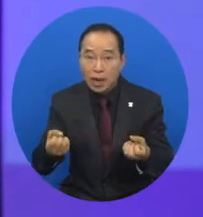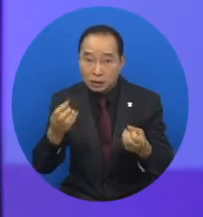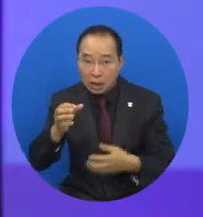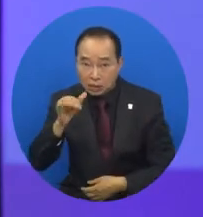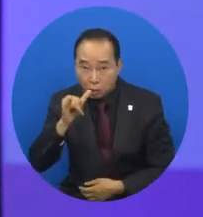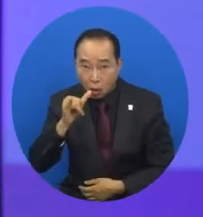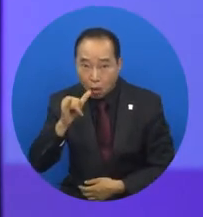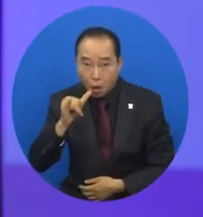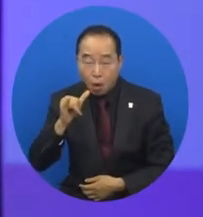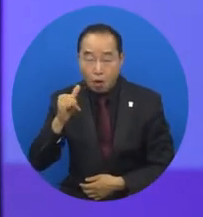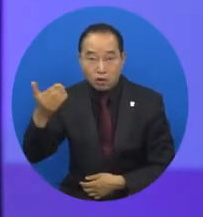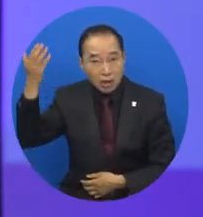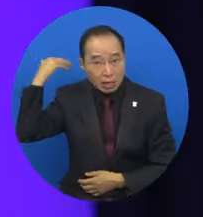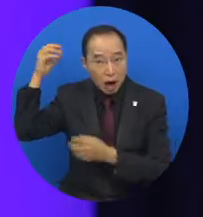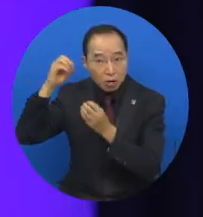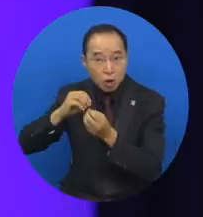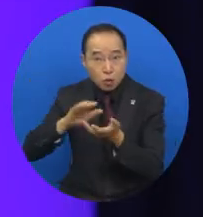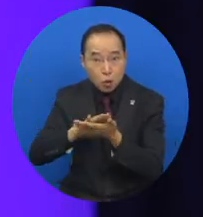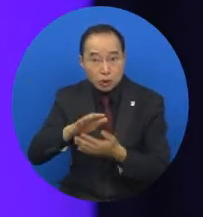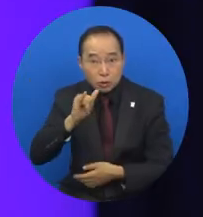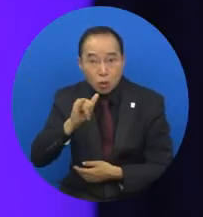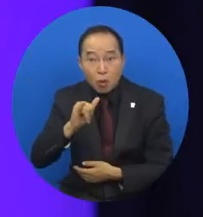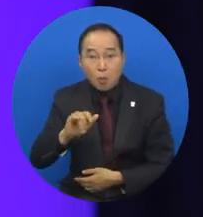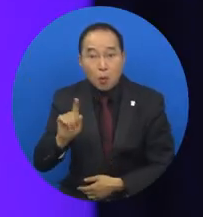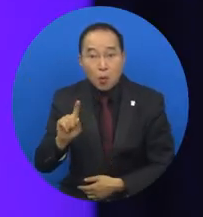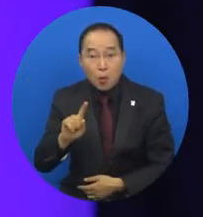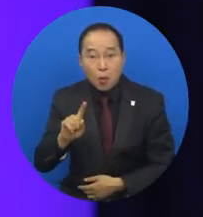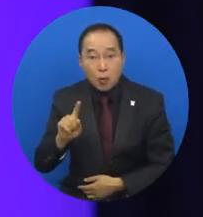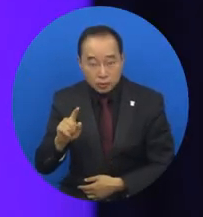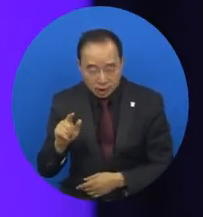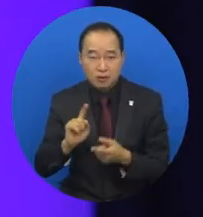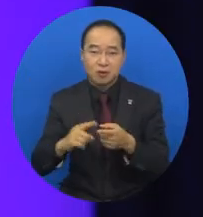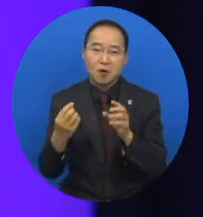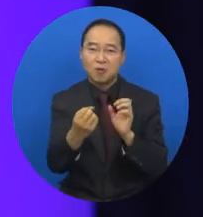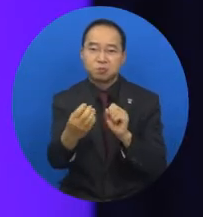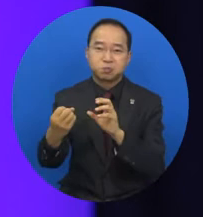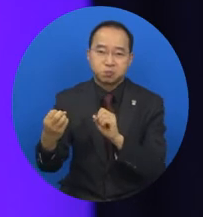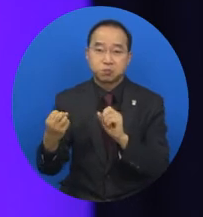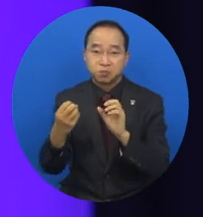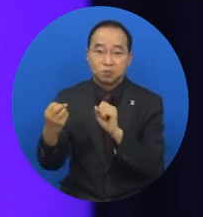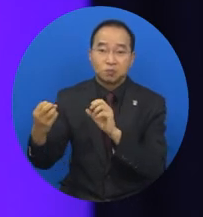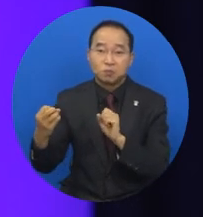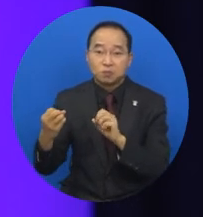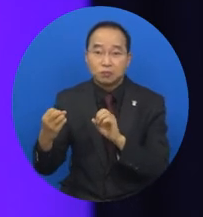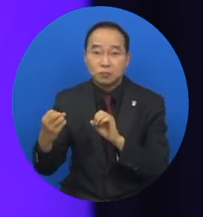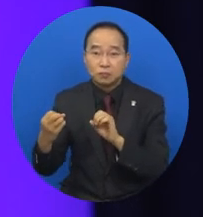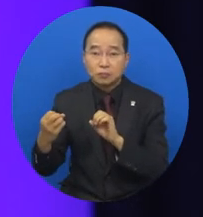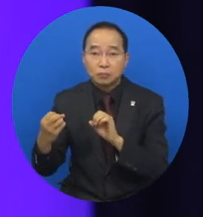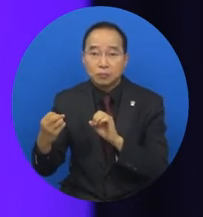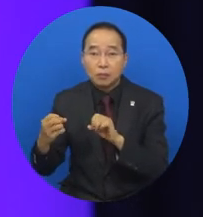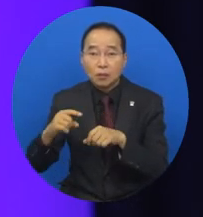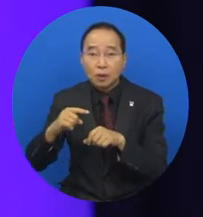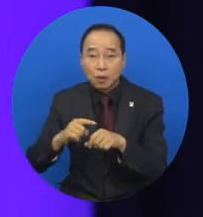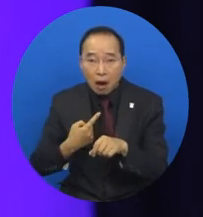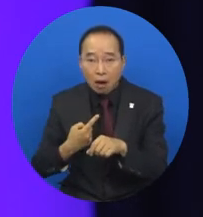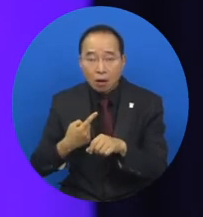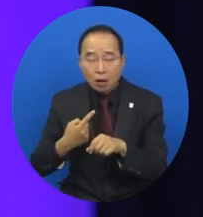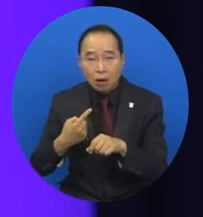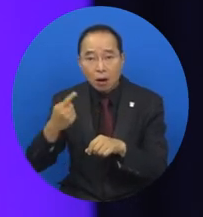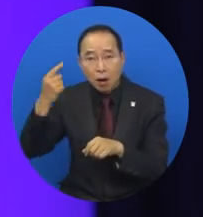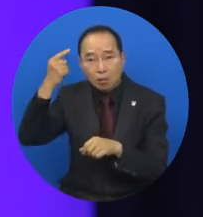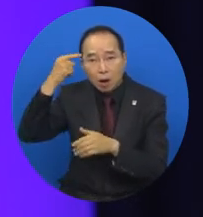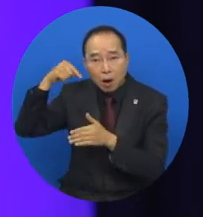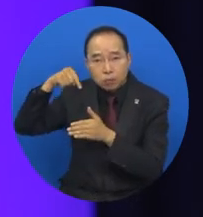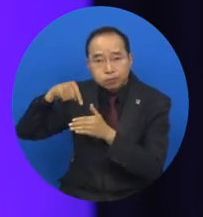가지고 있는 어떤 행사나 전래놀이나 어떤 것들이 있는지에 대해서 얘기를 나누면서 그들은